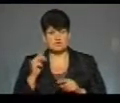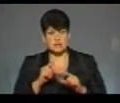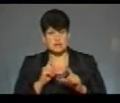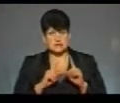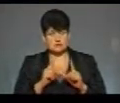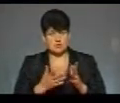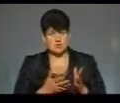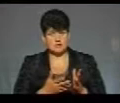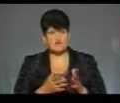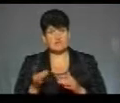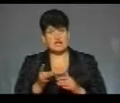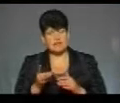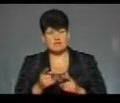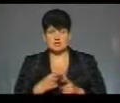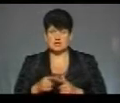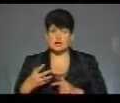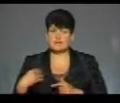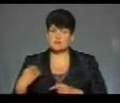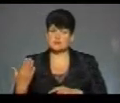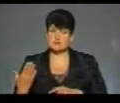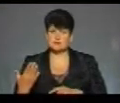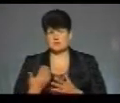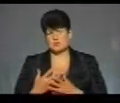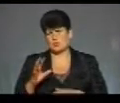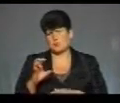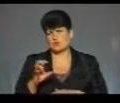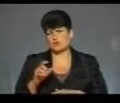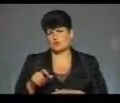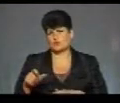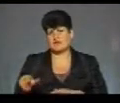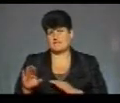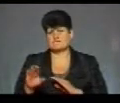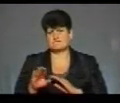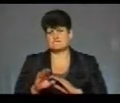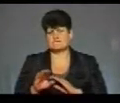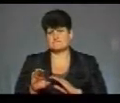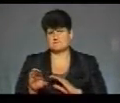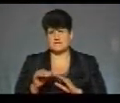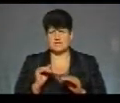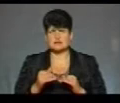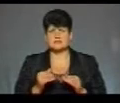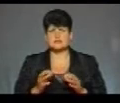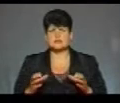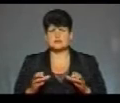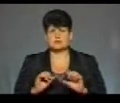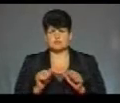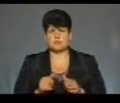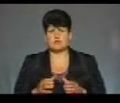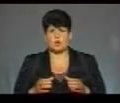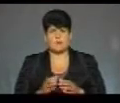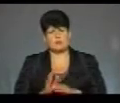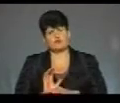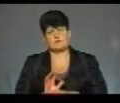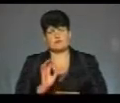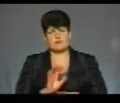до Рівненщини та Львівщини? Ну, близько 500 чоловік викликано, це сформовані команди, будуть відправлятися. Ну,